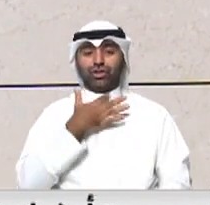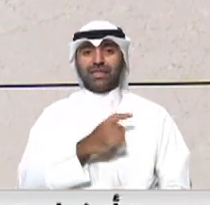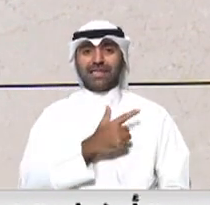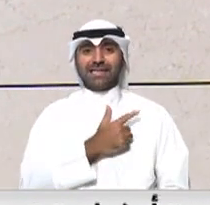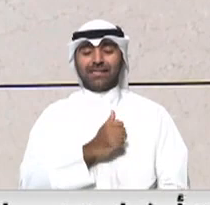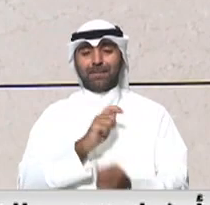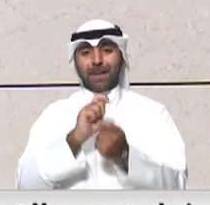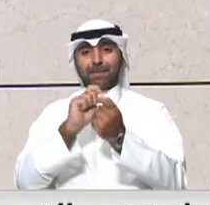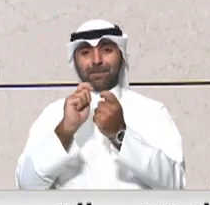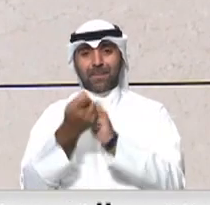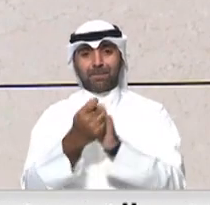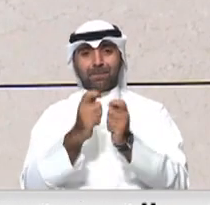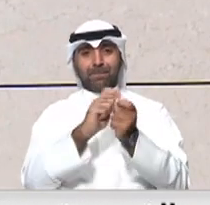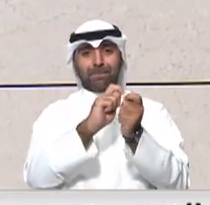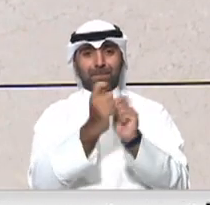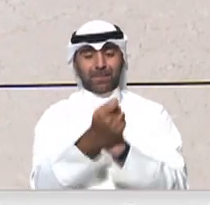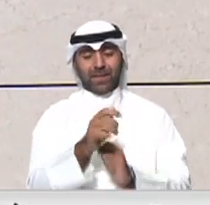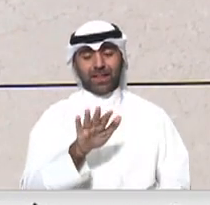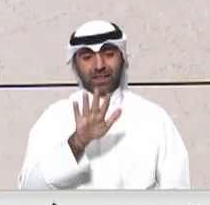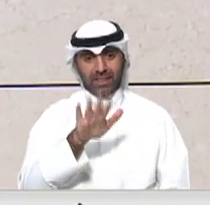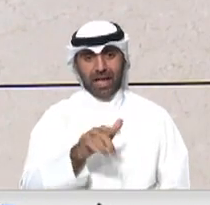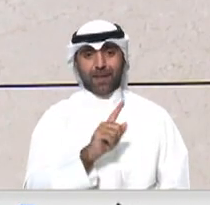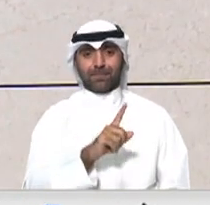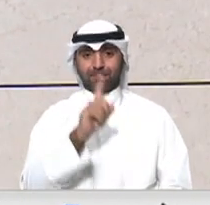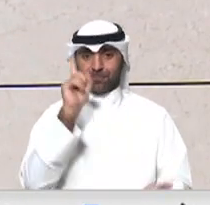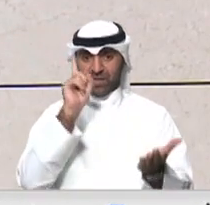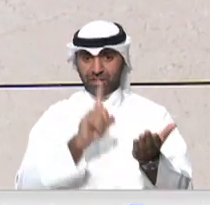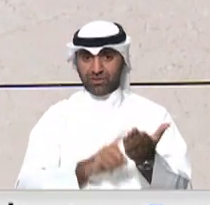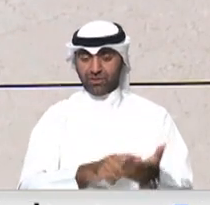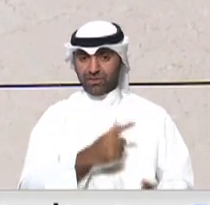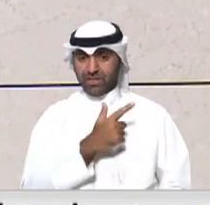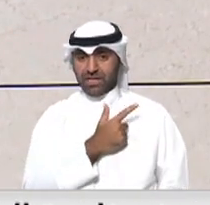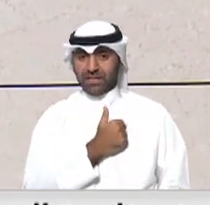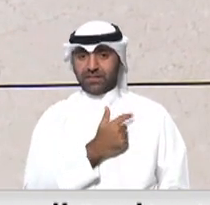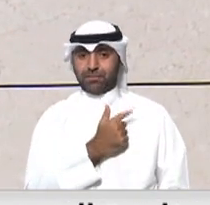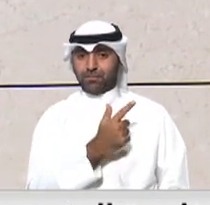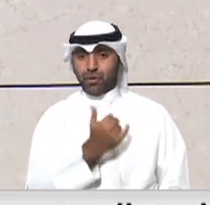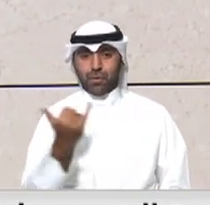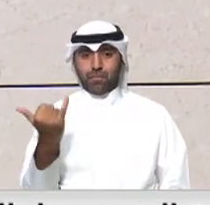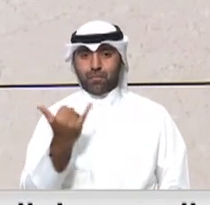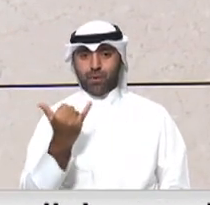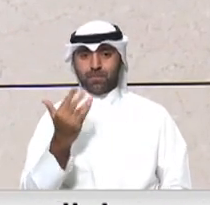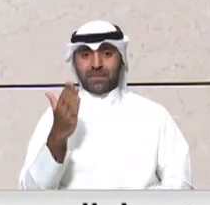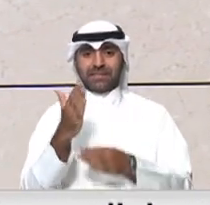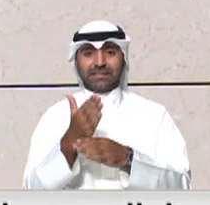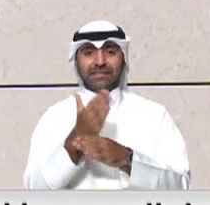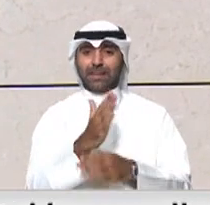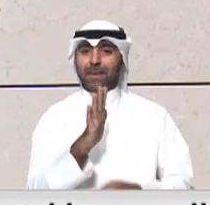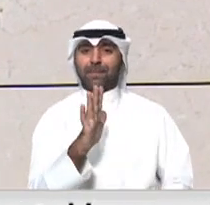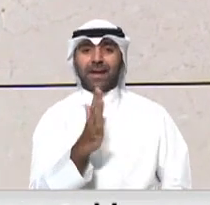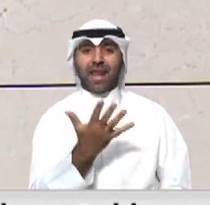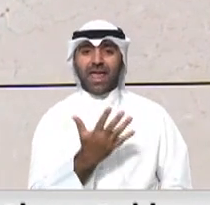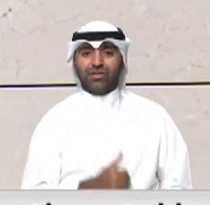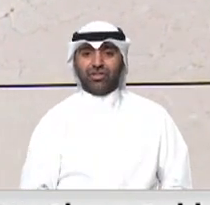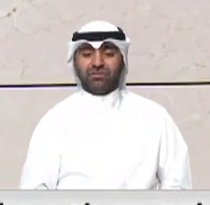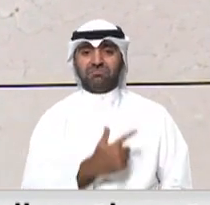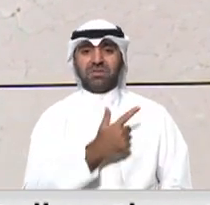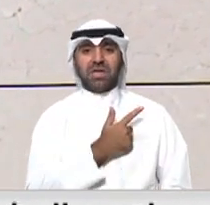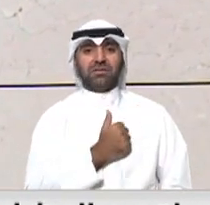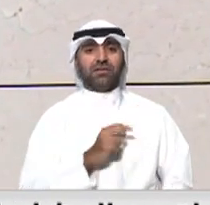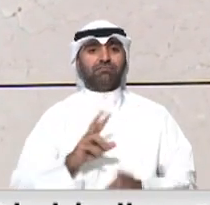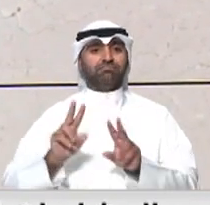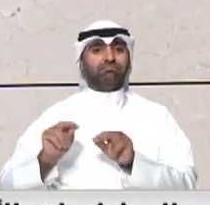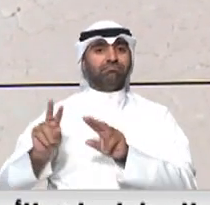صراحة. في الفترة السابقة كنا نشوف عشوائية التسميات غرب جنوب، وهذه